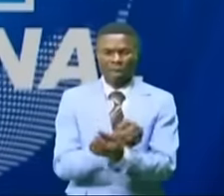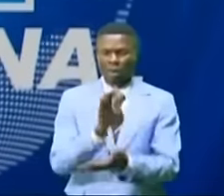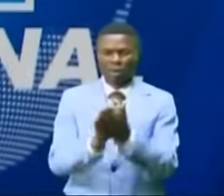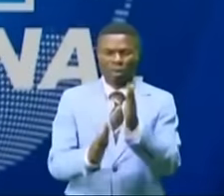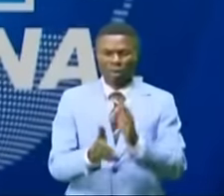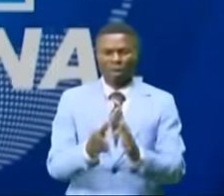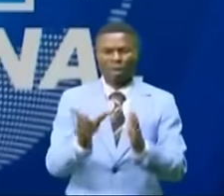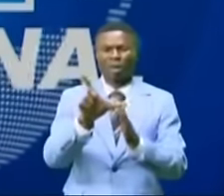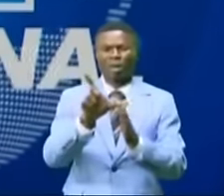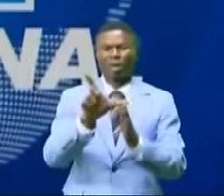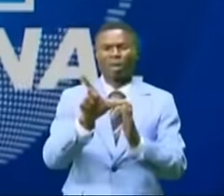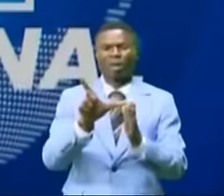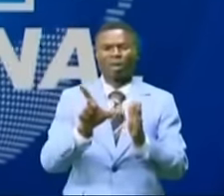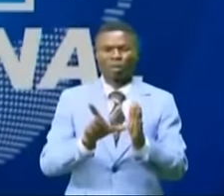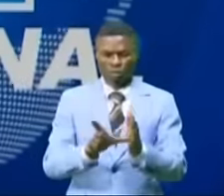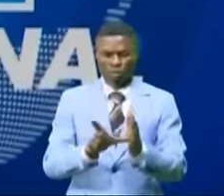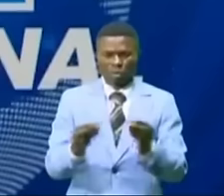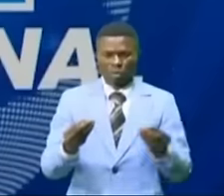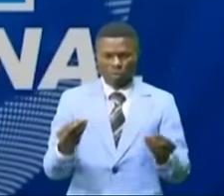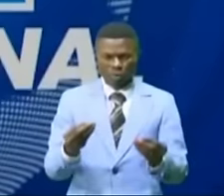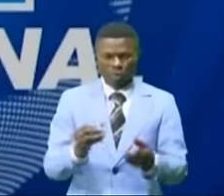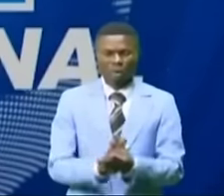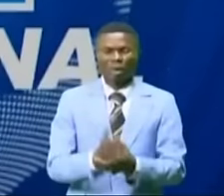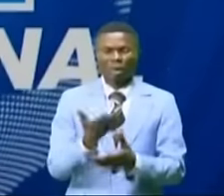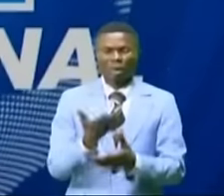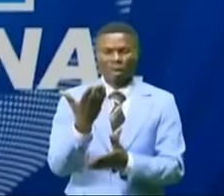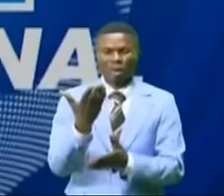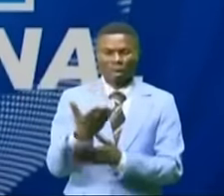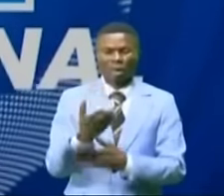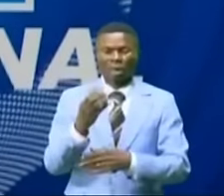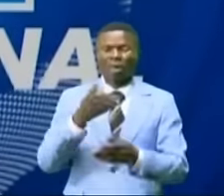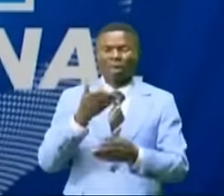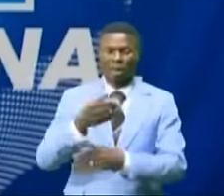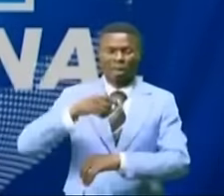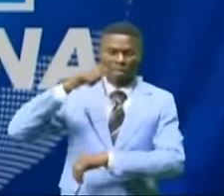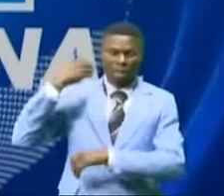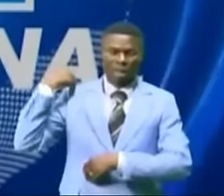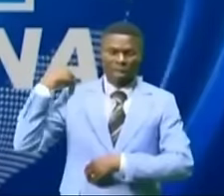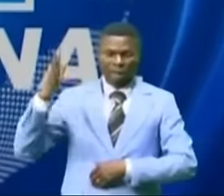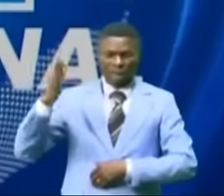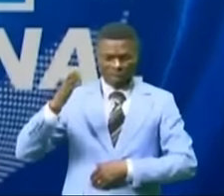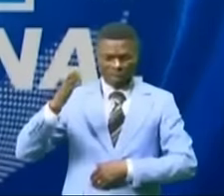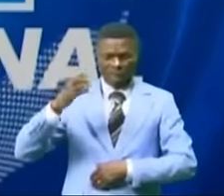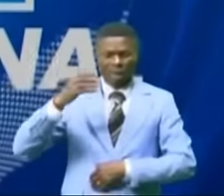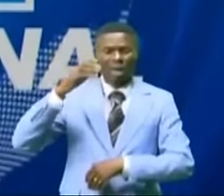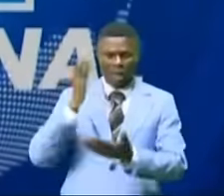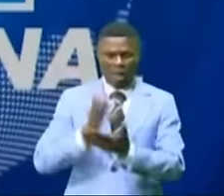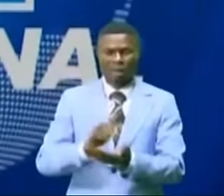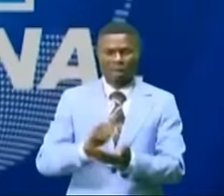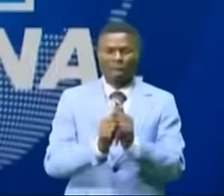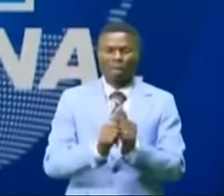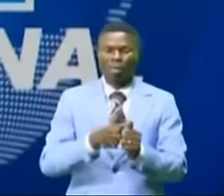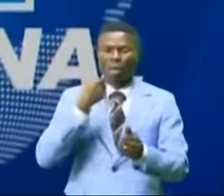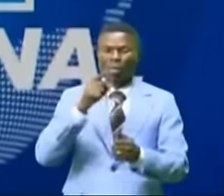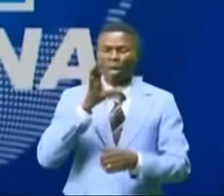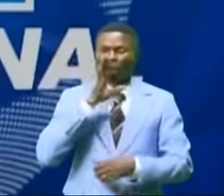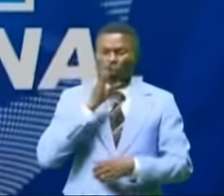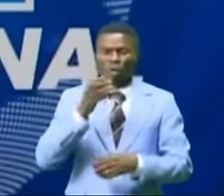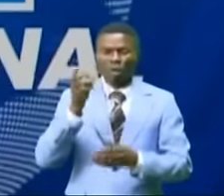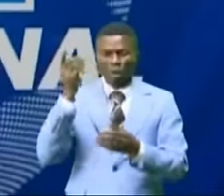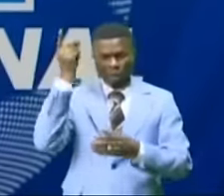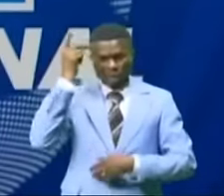des textes. C'est pourquoi elle se réserve le droit de saisir la justice pour faire cette forfaiture. Le 7